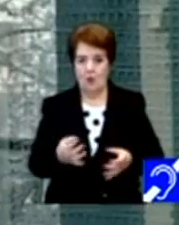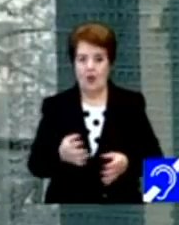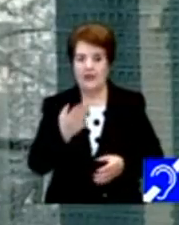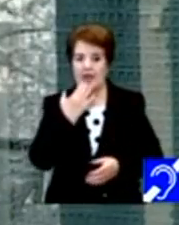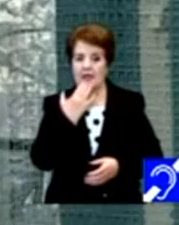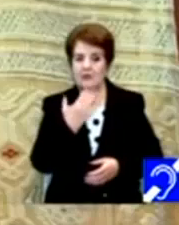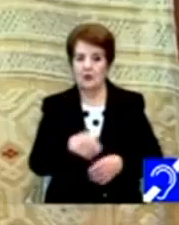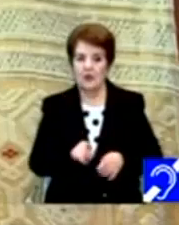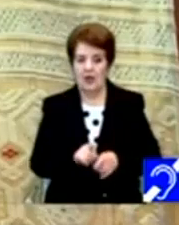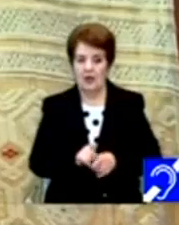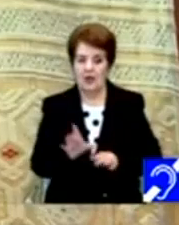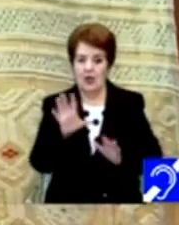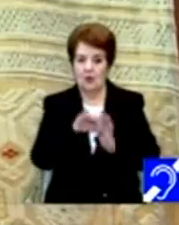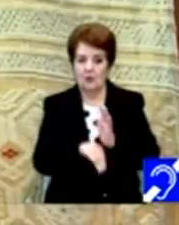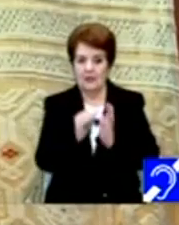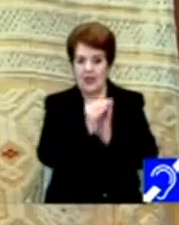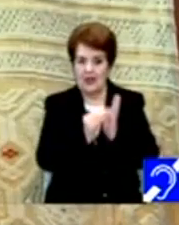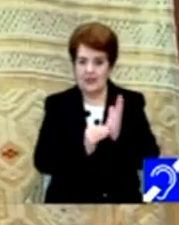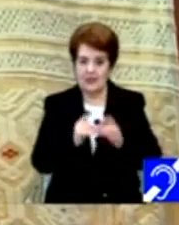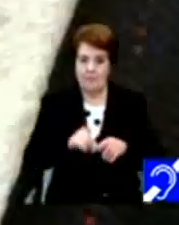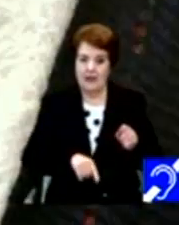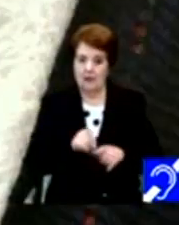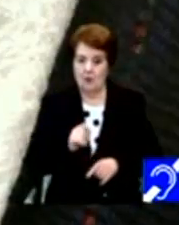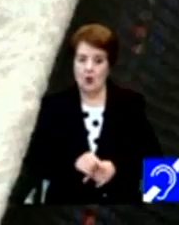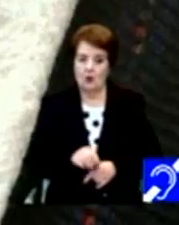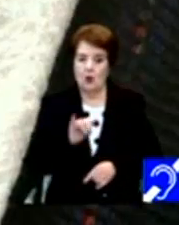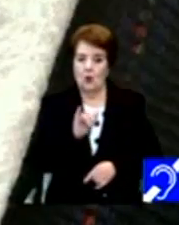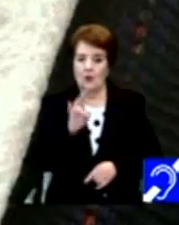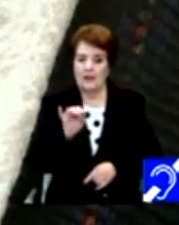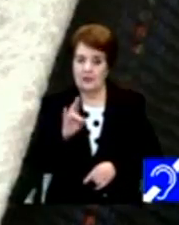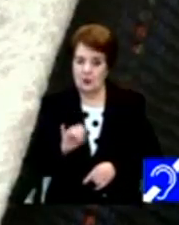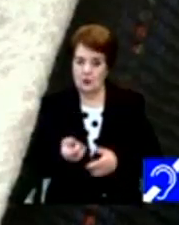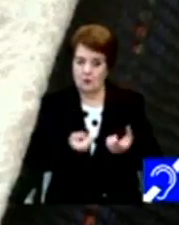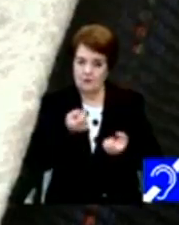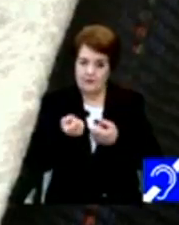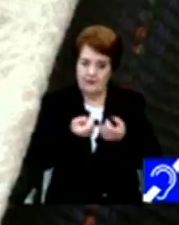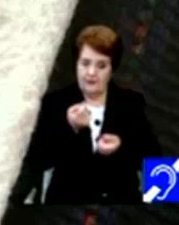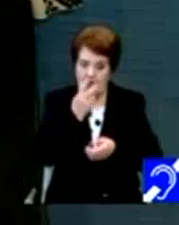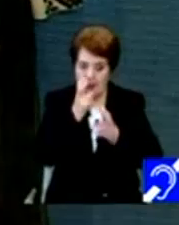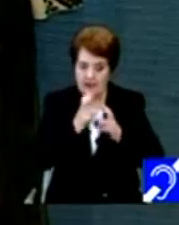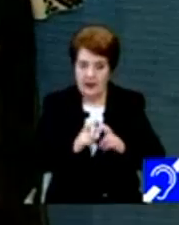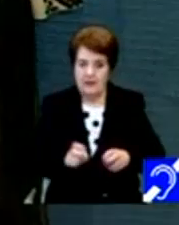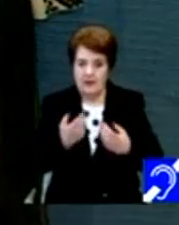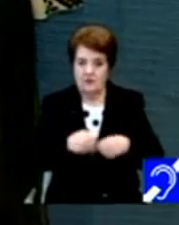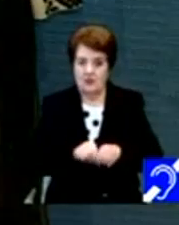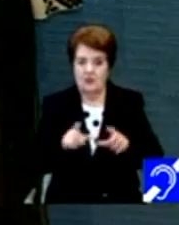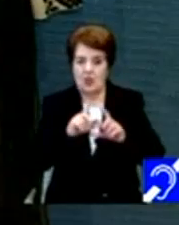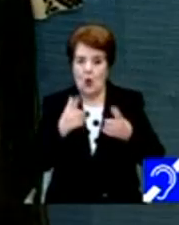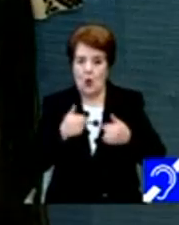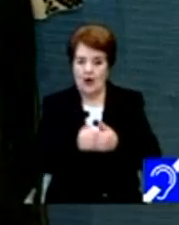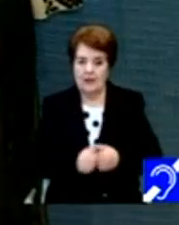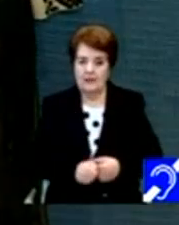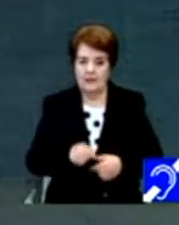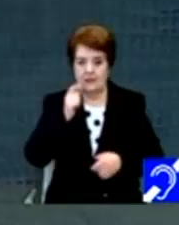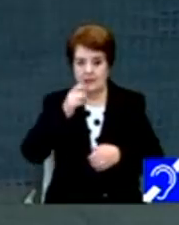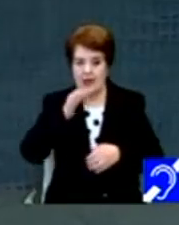aceea sunt șanse să fie inclusă în lista patrimoniului UNESCO, după o analiză minuțioasă a experților acestei organizații. Expertiza poate dura